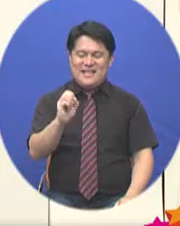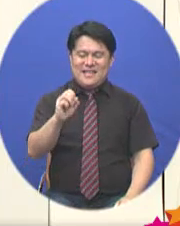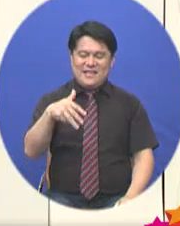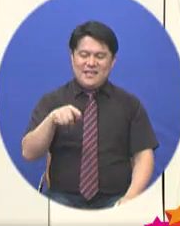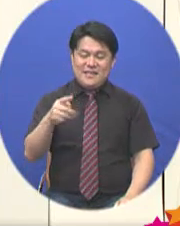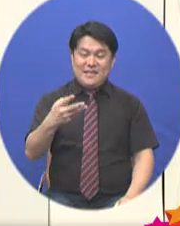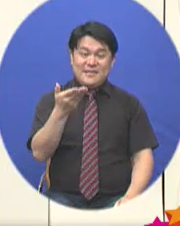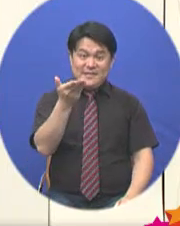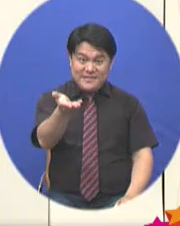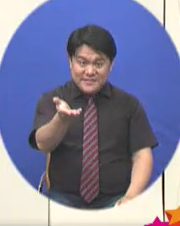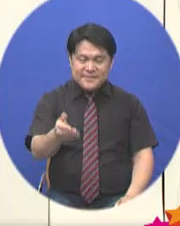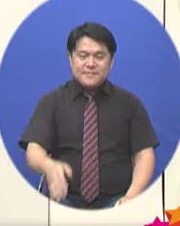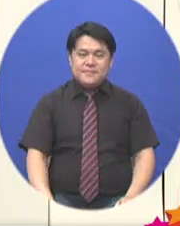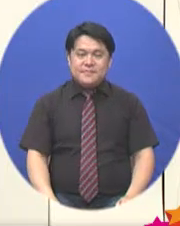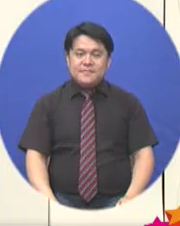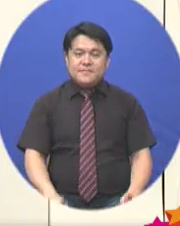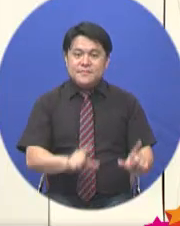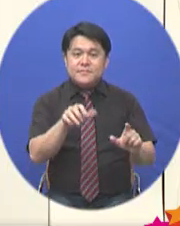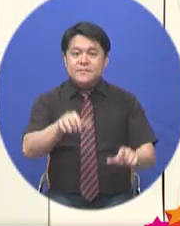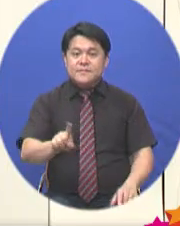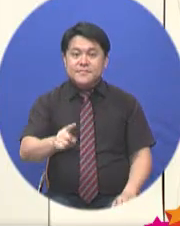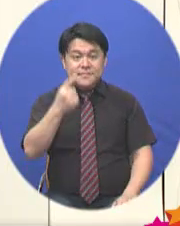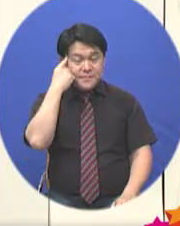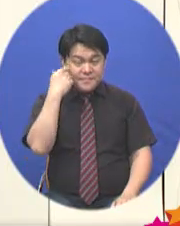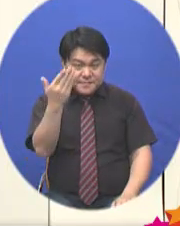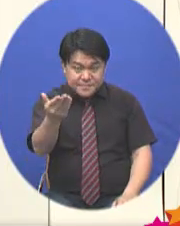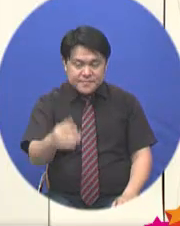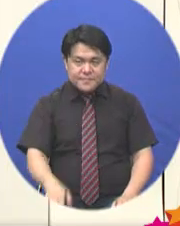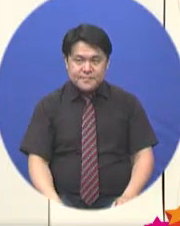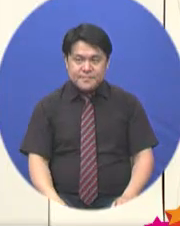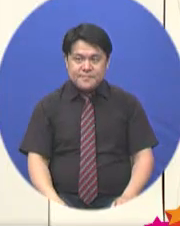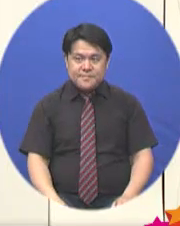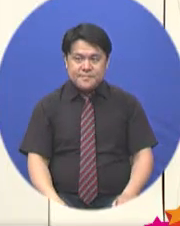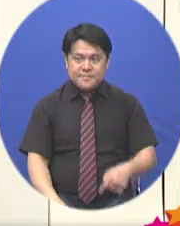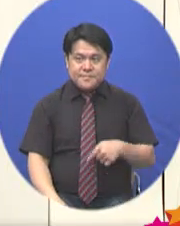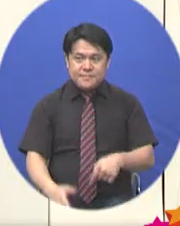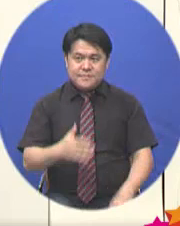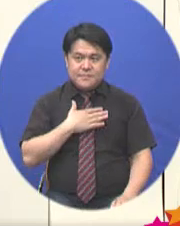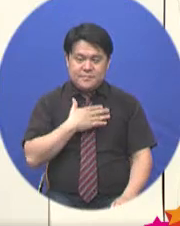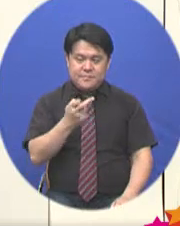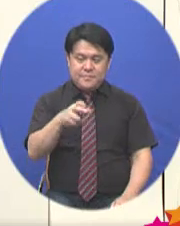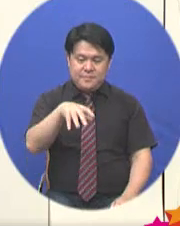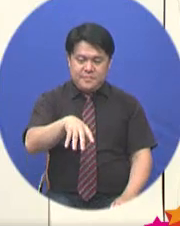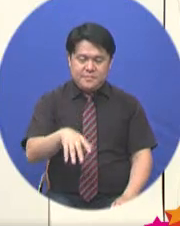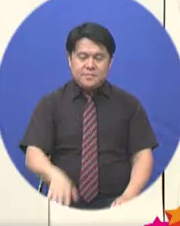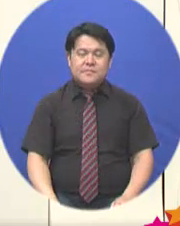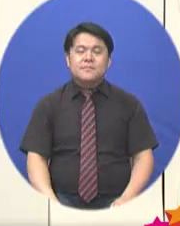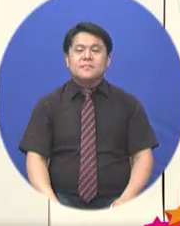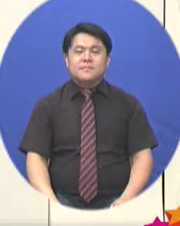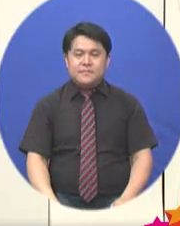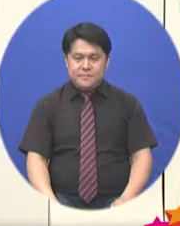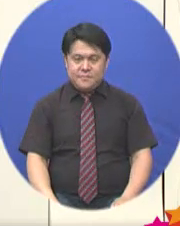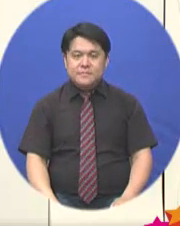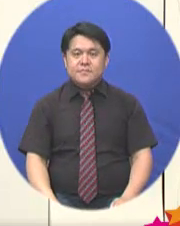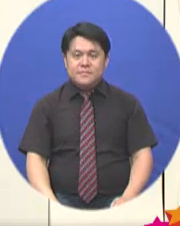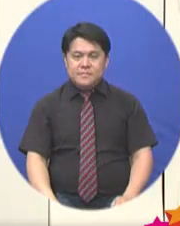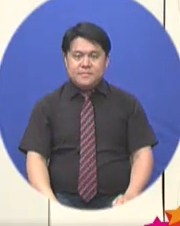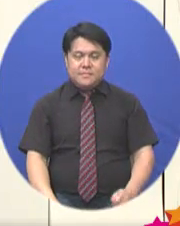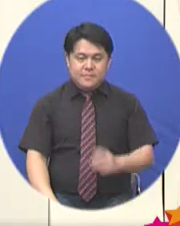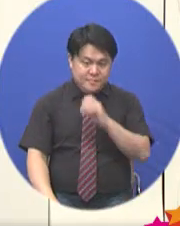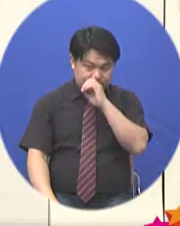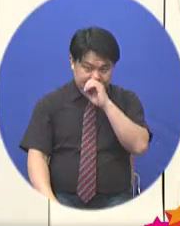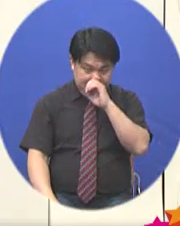서동철님. 어디 사십니까? 여기 안산입니다. 안산. 안산. 네. 예.